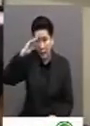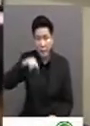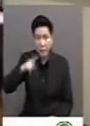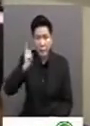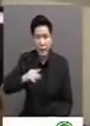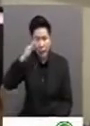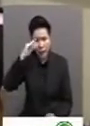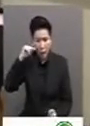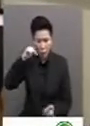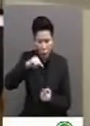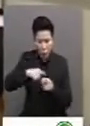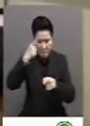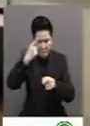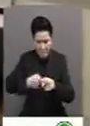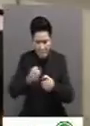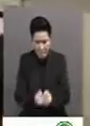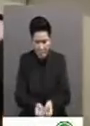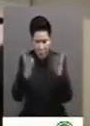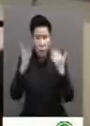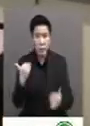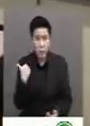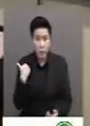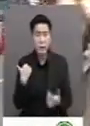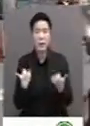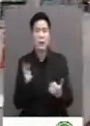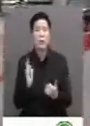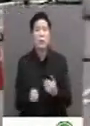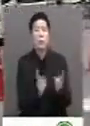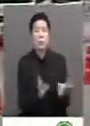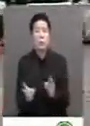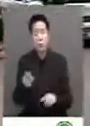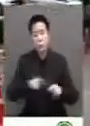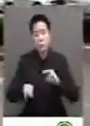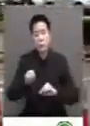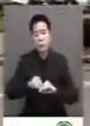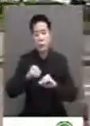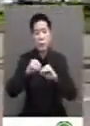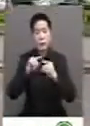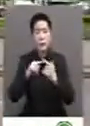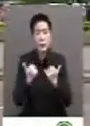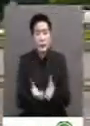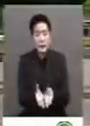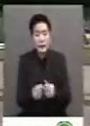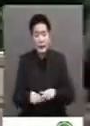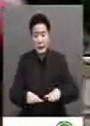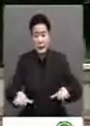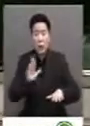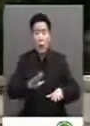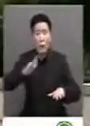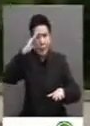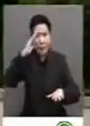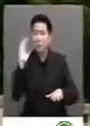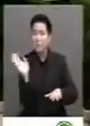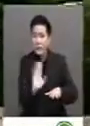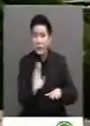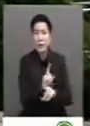เป้าหมายหรือเปล่าพลตรีเฉลิมพลบอกว่าน่าจะต้องเพิ่มมาตรการดูแลความปลอดภัยซึ่งไม่ใช่เพียงพื้นที่ของทหารเท่านั้นนะคะแ